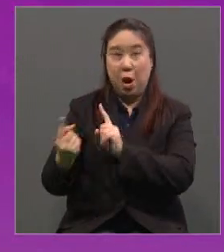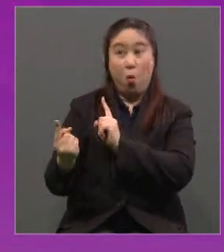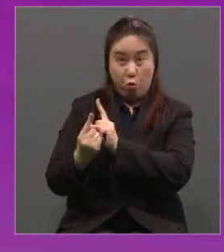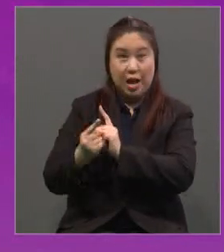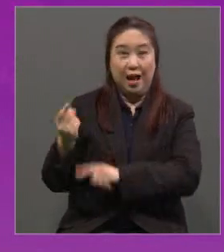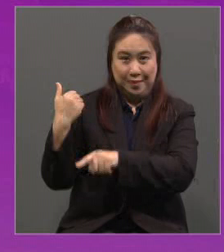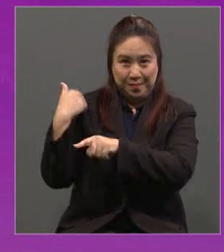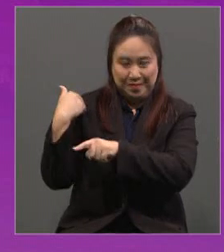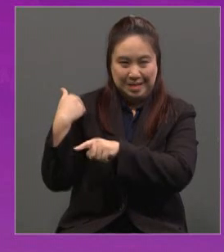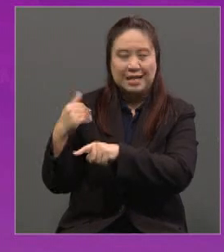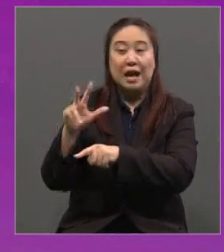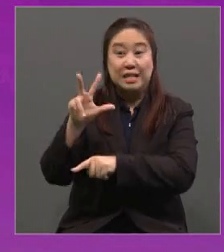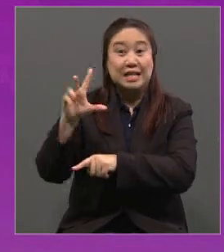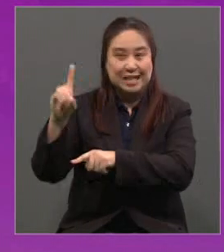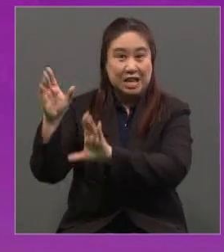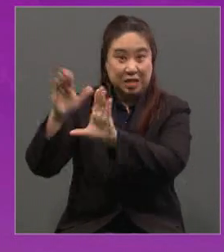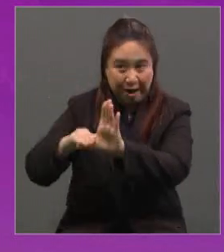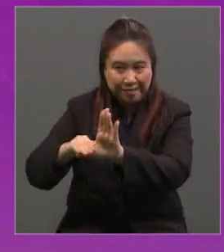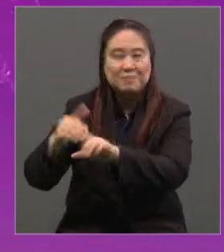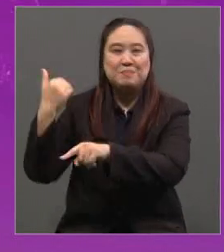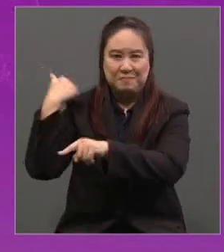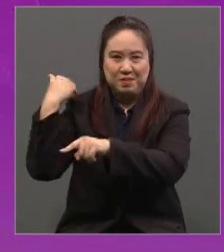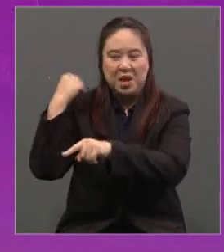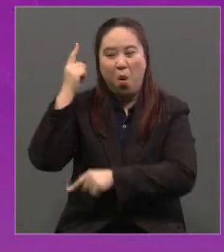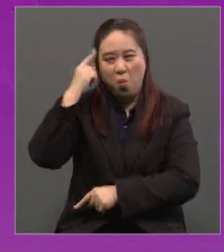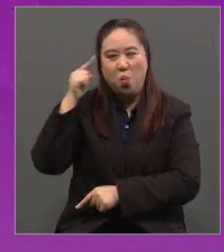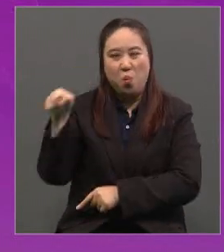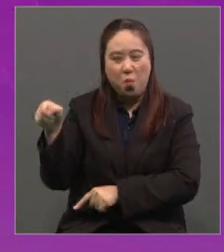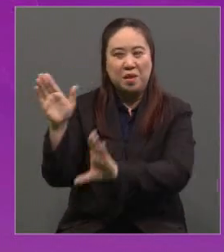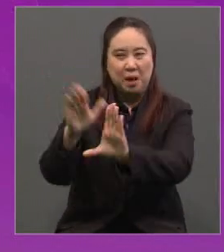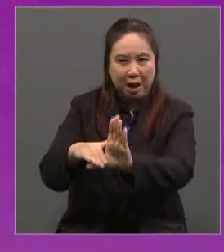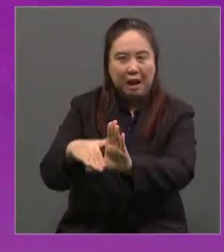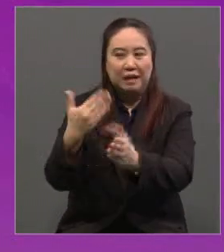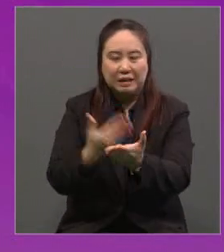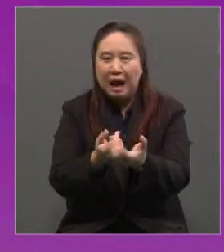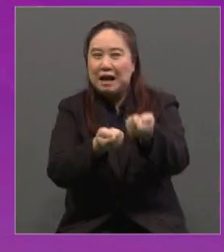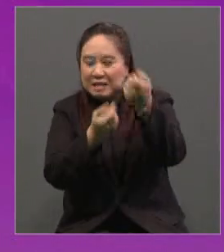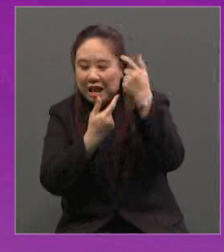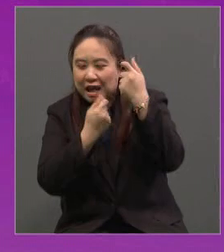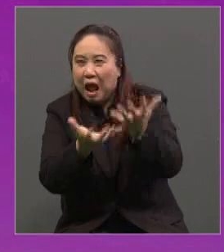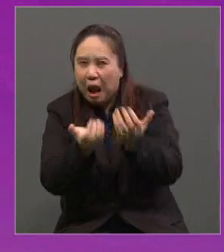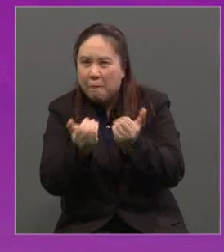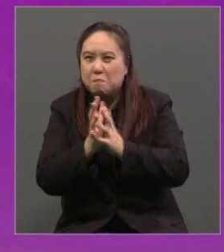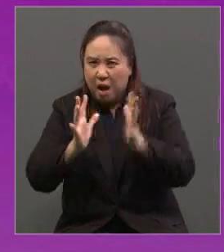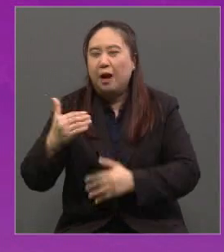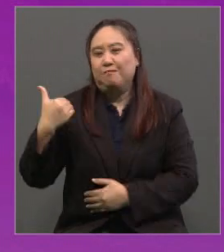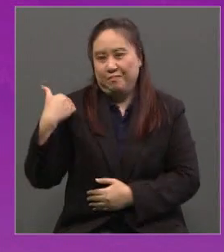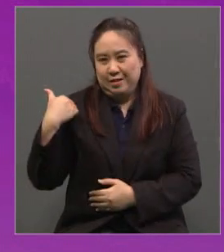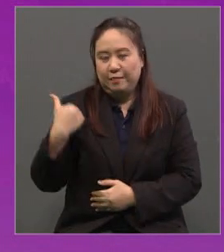พยายามคุยแต่เขาก็ไม่เปิดเผยน ะ แต่ก็รู้เหมือนกันว่าแอบไปสืบรู้ว่าก็ได้มาเยอะเหมือนกันแต่ทีนี้คือบางคนเขาบ